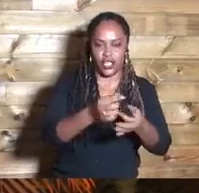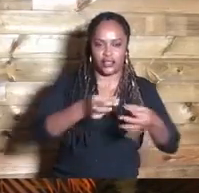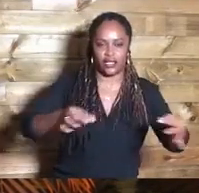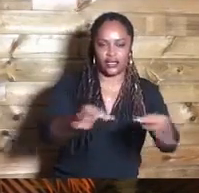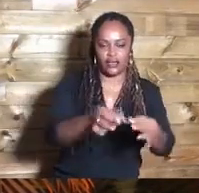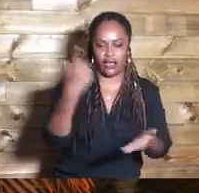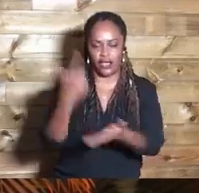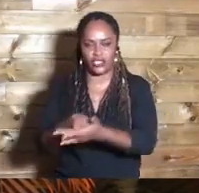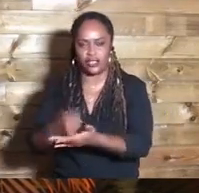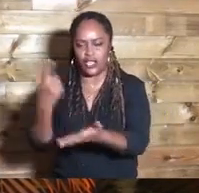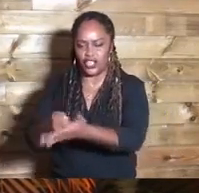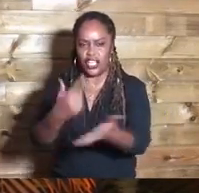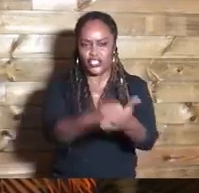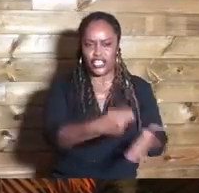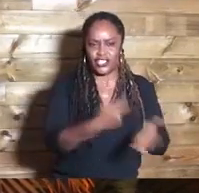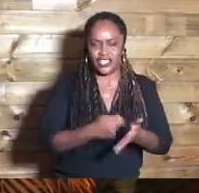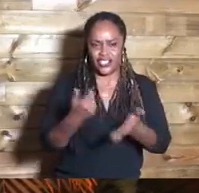ça, nous ne pouvons pas faire rien. Et c'est ça que nous avons dit,